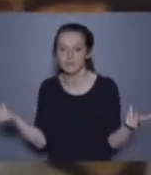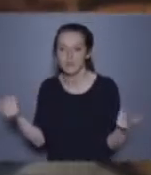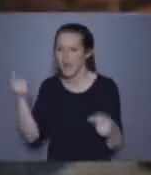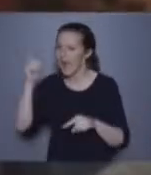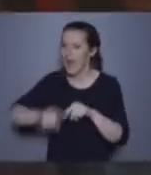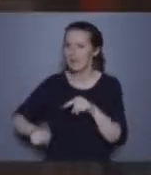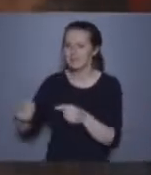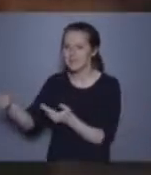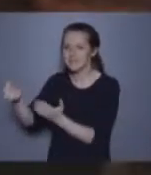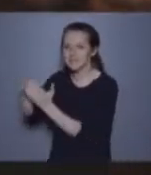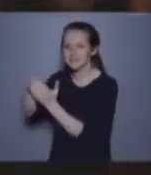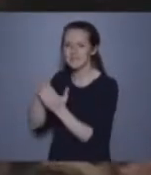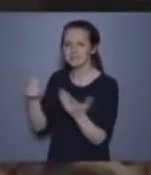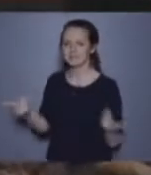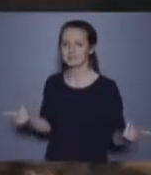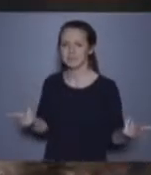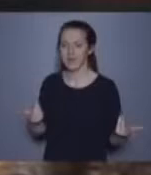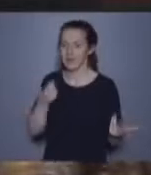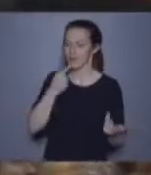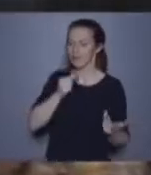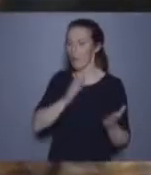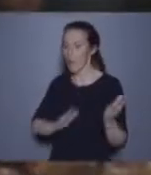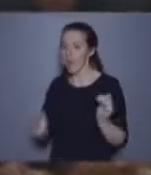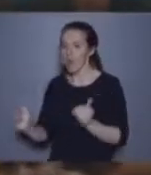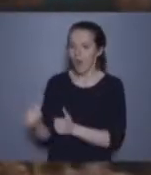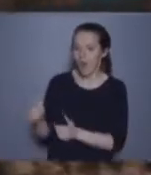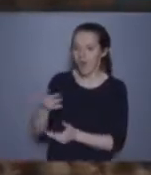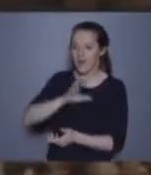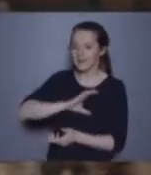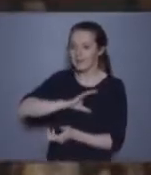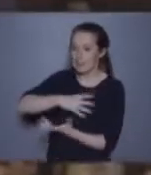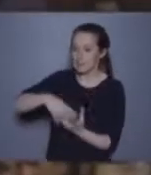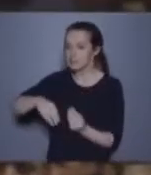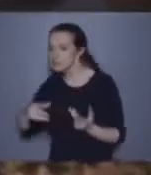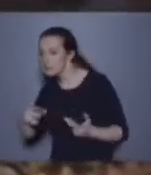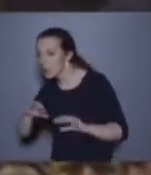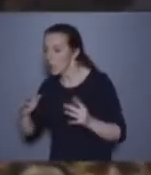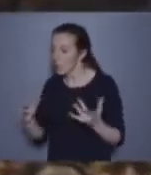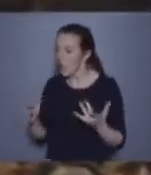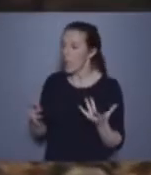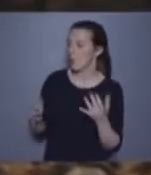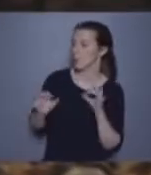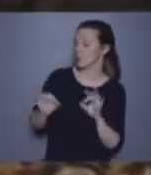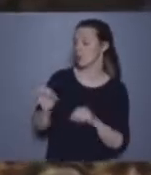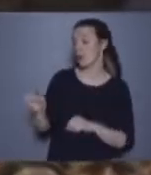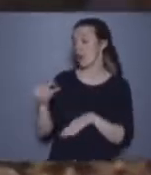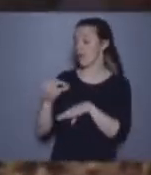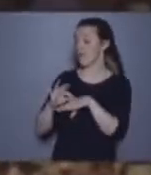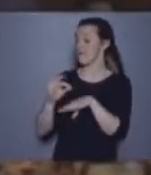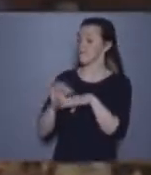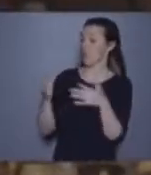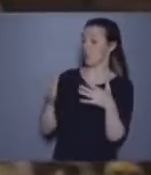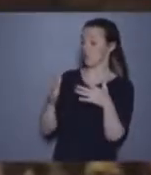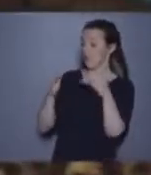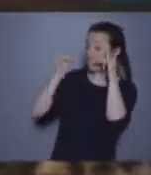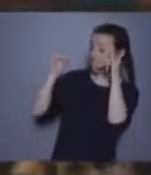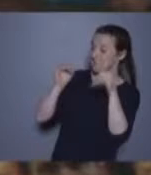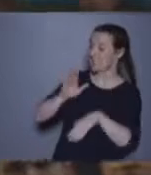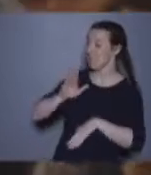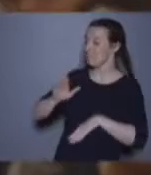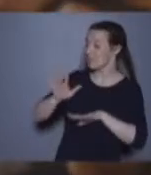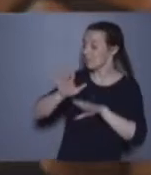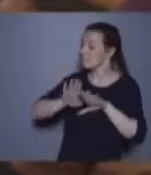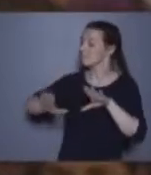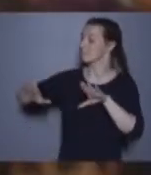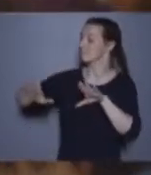bien qu'on est obligé de ruser. Et alors on dit, eh ben, ce sera seulement de la viande de vache limousine. Si ça se trouve qu'il y a des vaches dans le